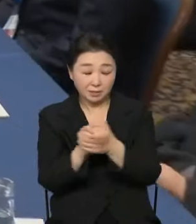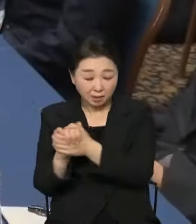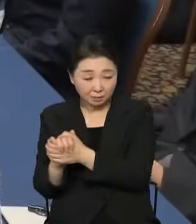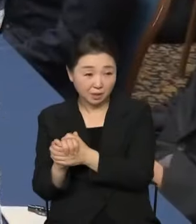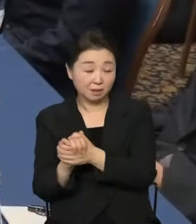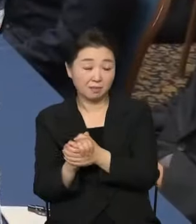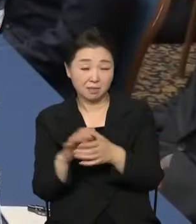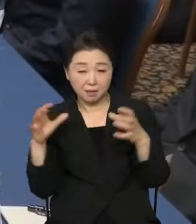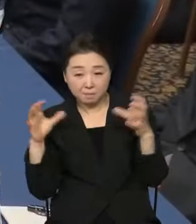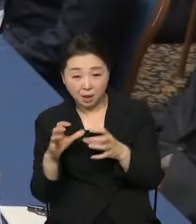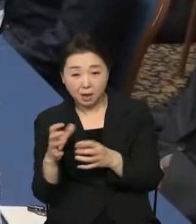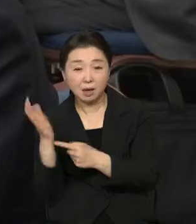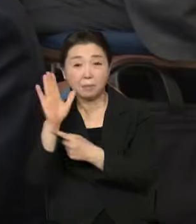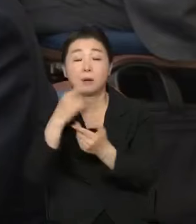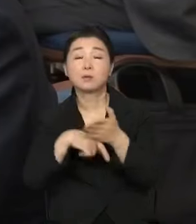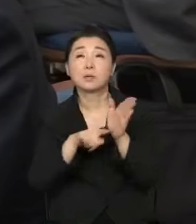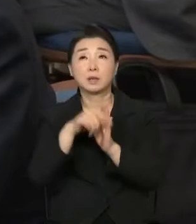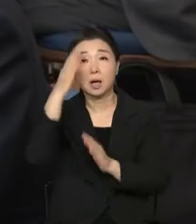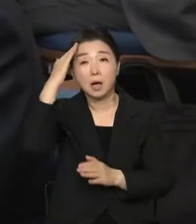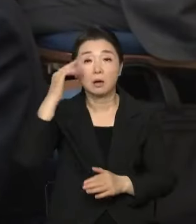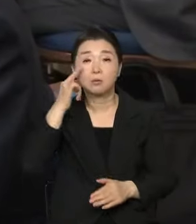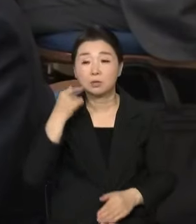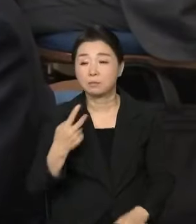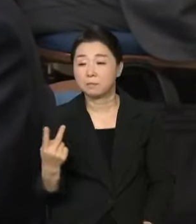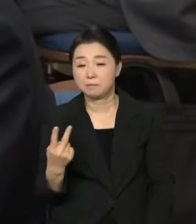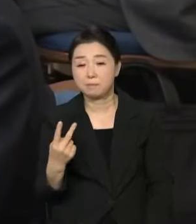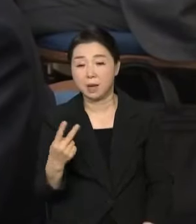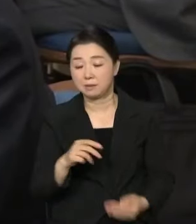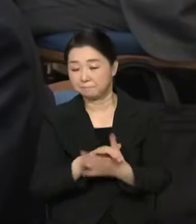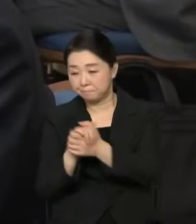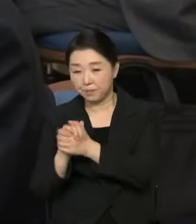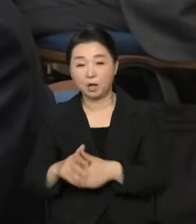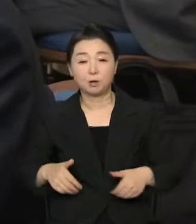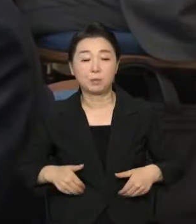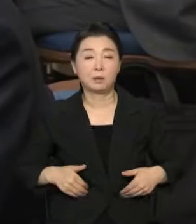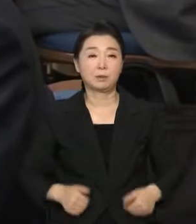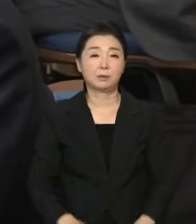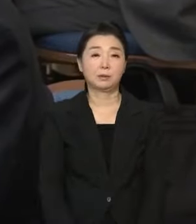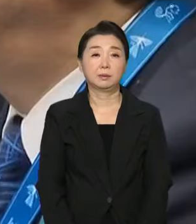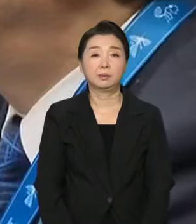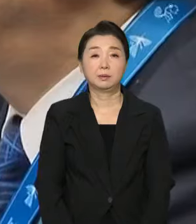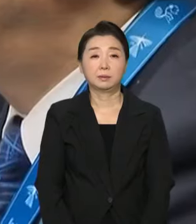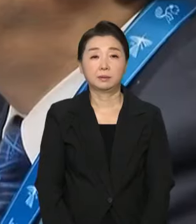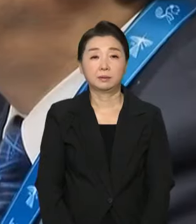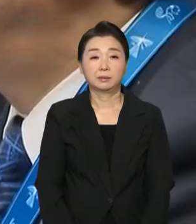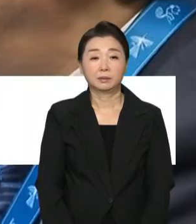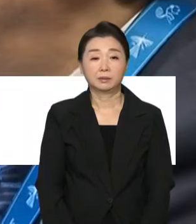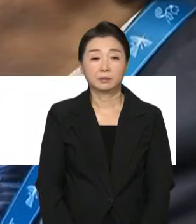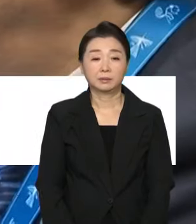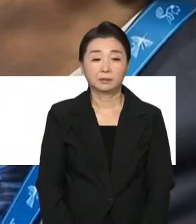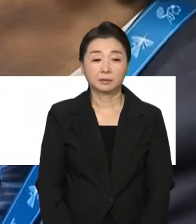메시지를 낼 수 있도록 한일 양국이 더욱 긴밀히 공조해 나가기로 했습니다.